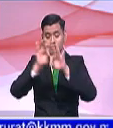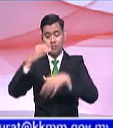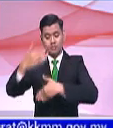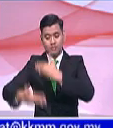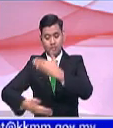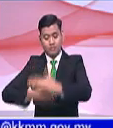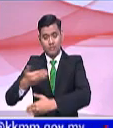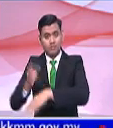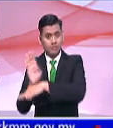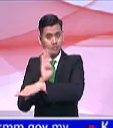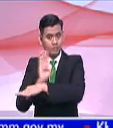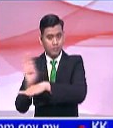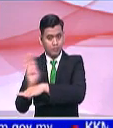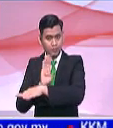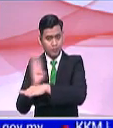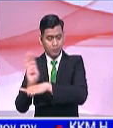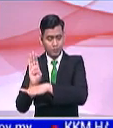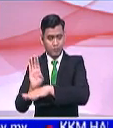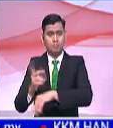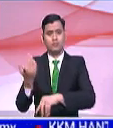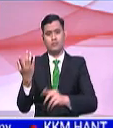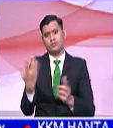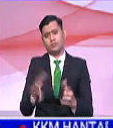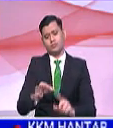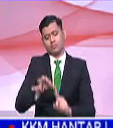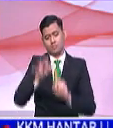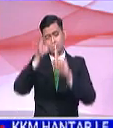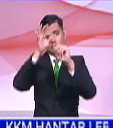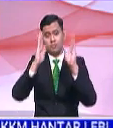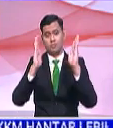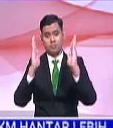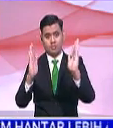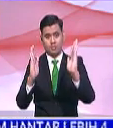ketika tempoh pandemik COVID-19.